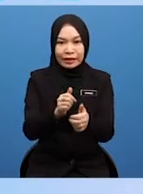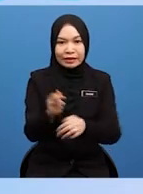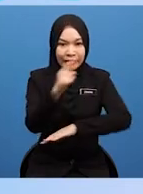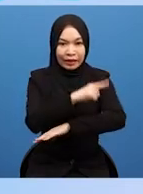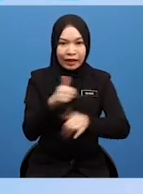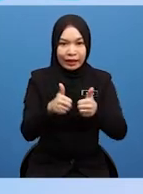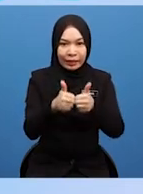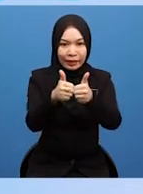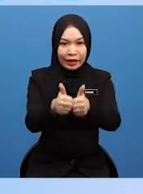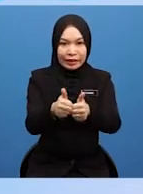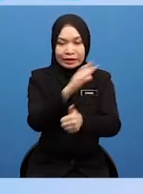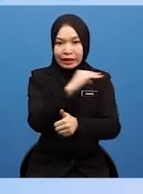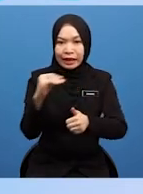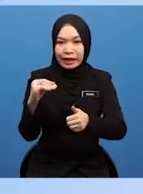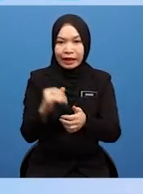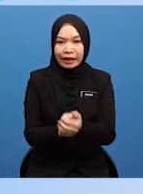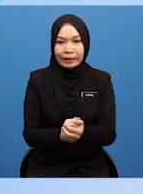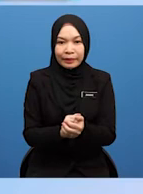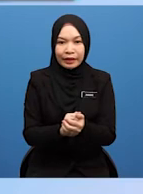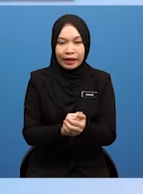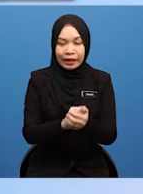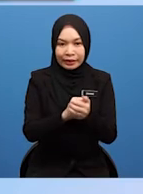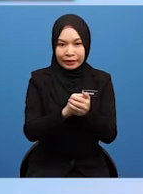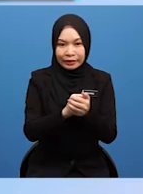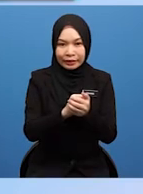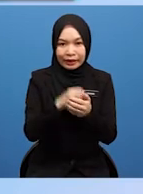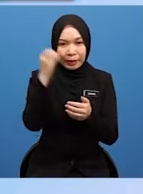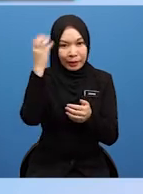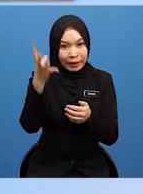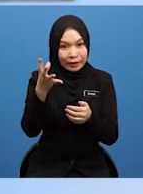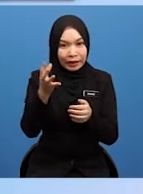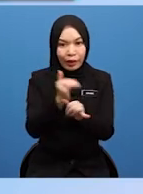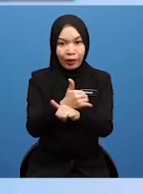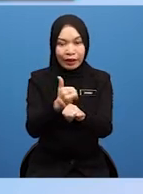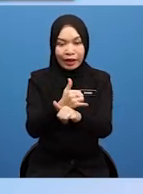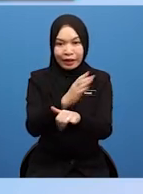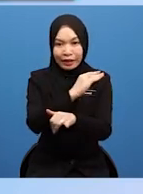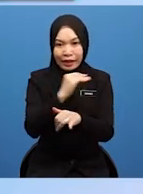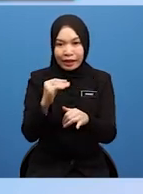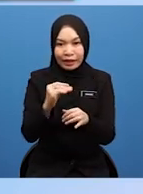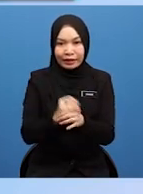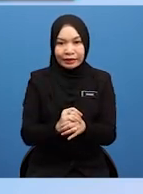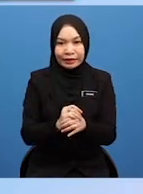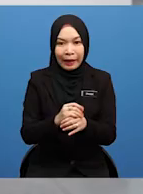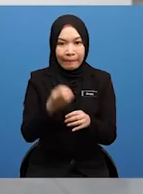dihasilkan serta pengucapan lisan tentang hasil karya yang telah dihasilkan